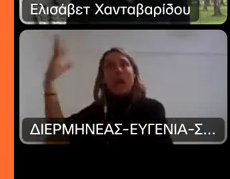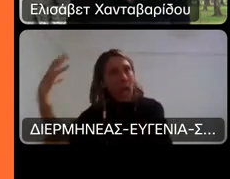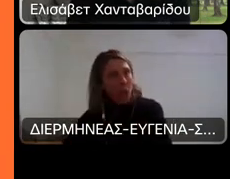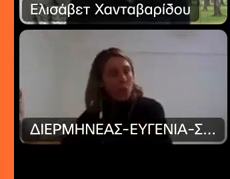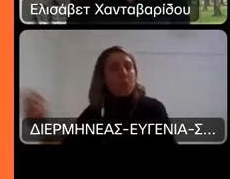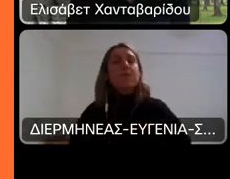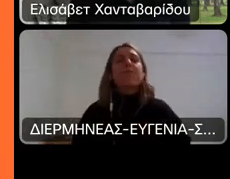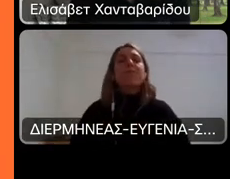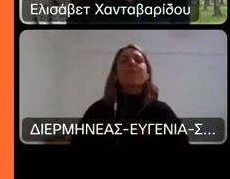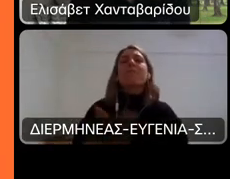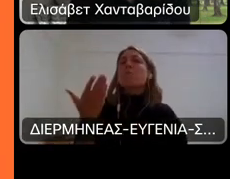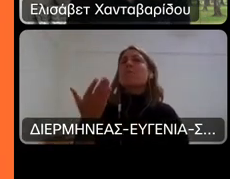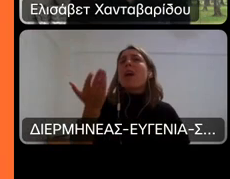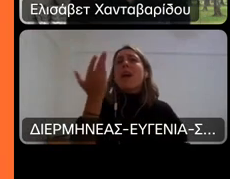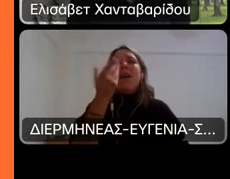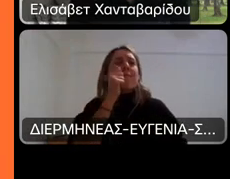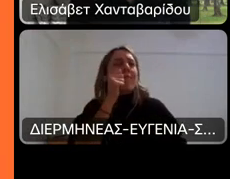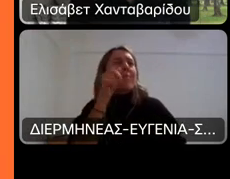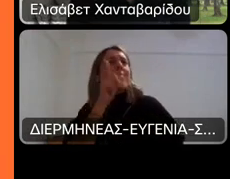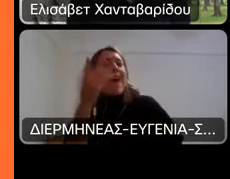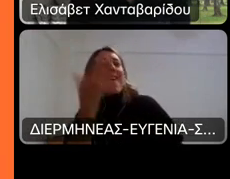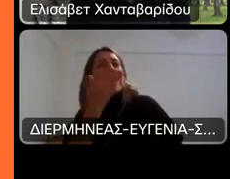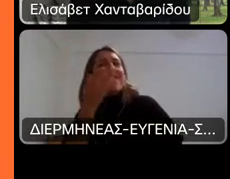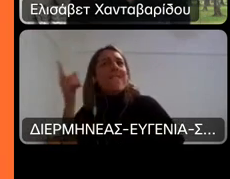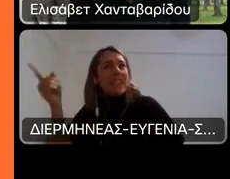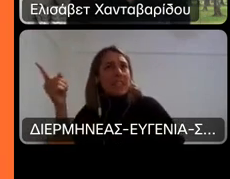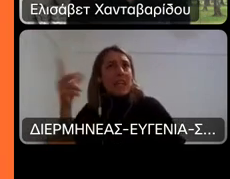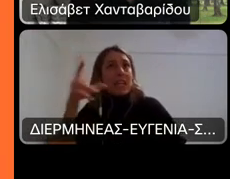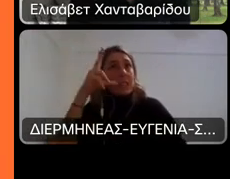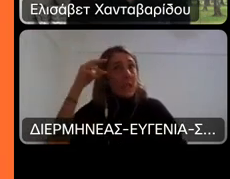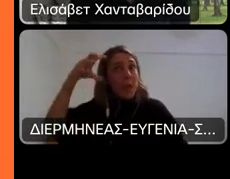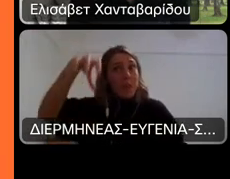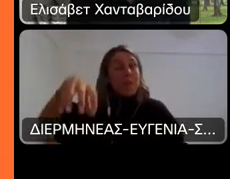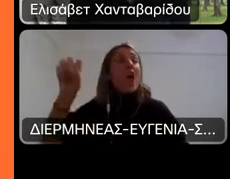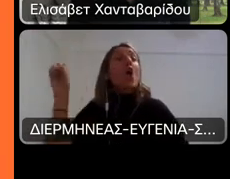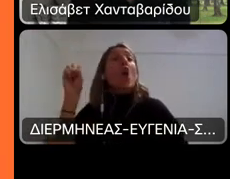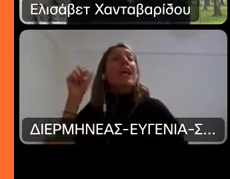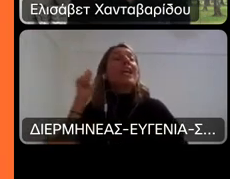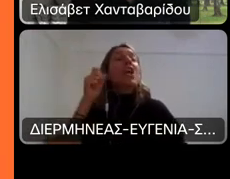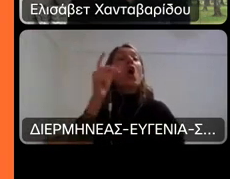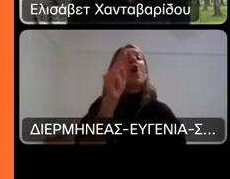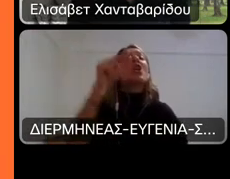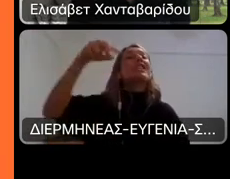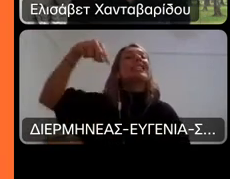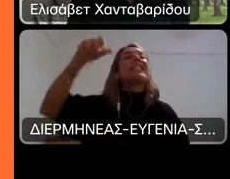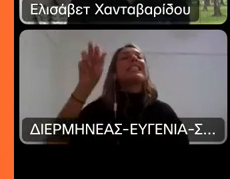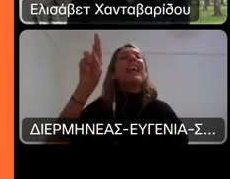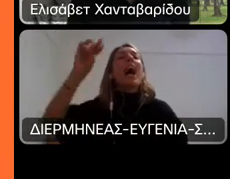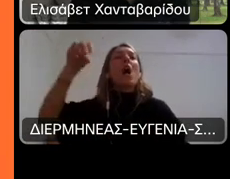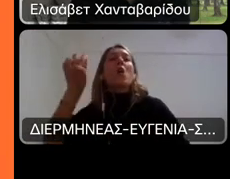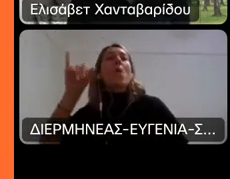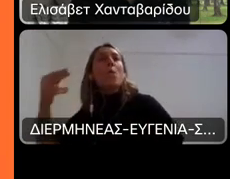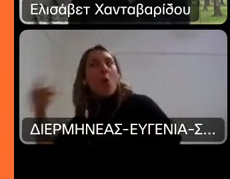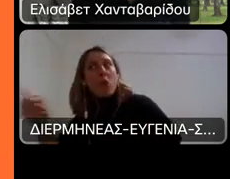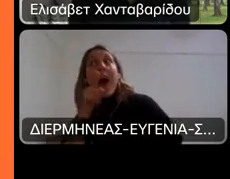μία παρατήρηση που έγινε από φοιτητές και φοιτήτριες στο κολέγιο Dartmouth στις ΗΠΑ, που θεώρησαν ότι ο